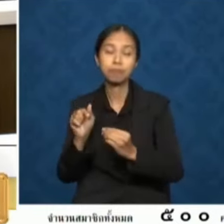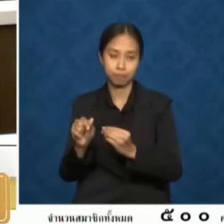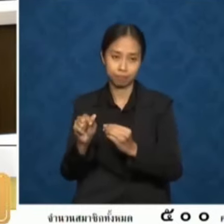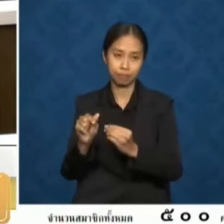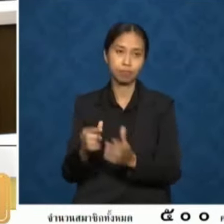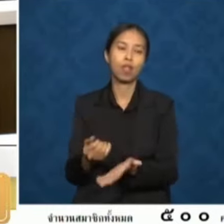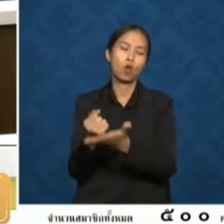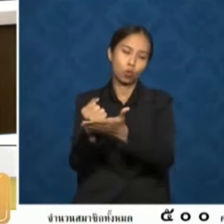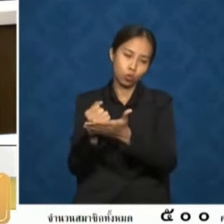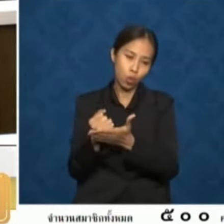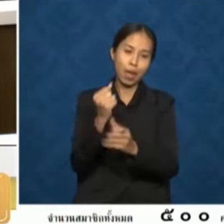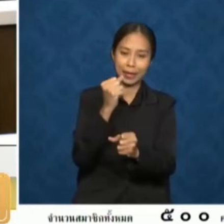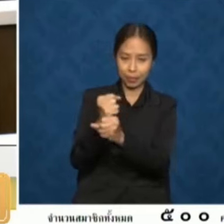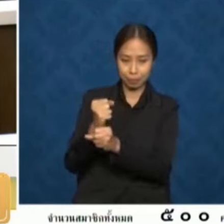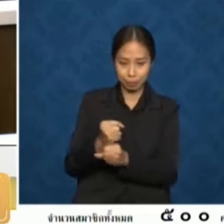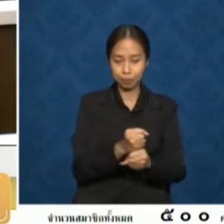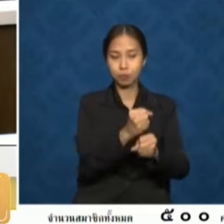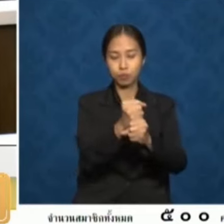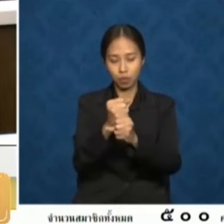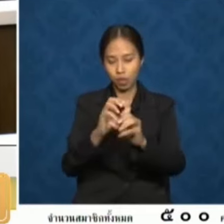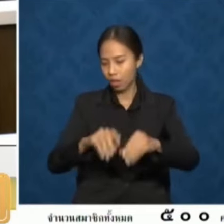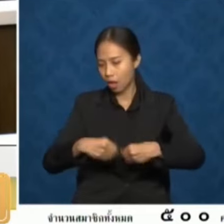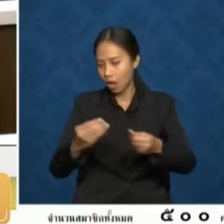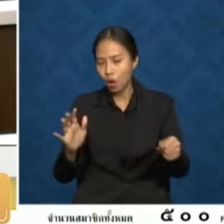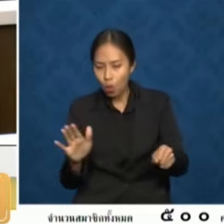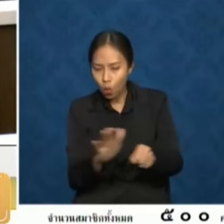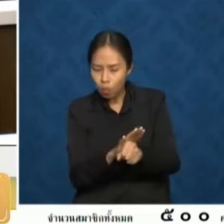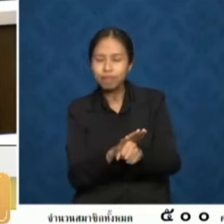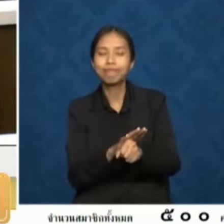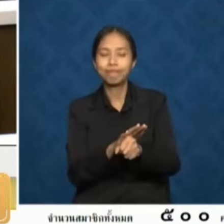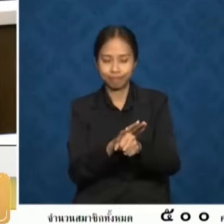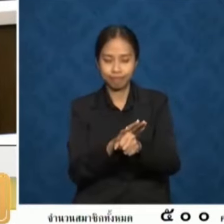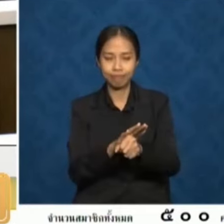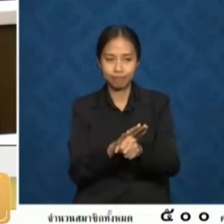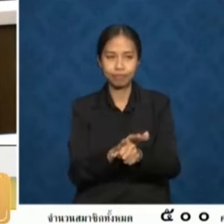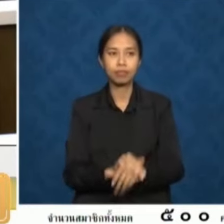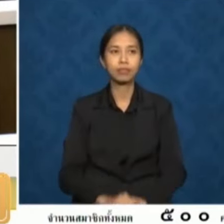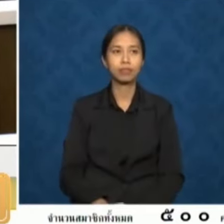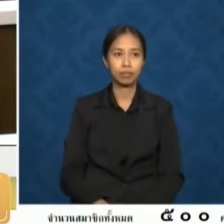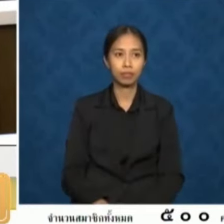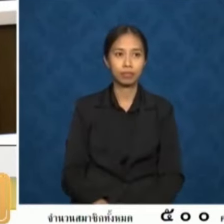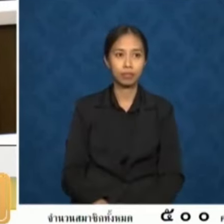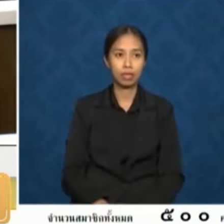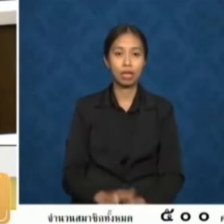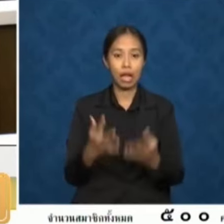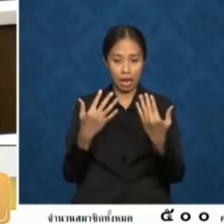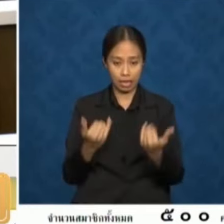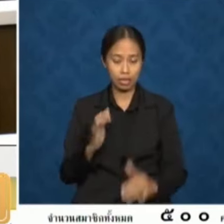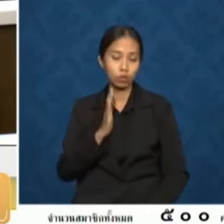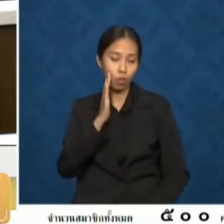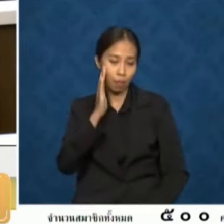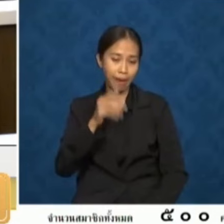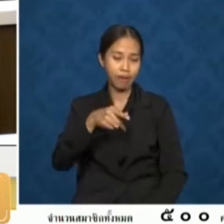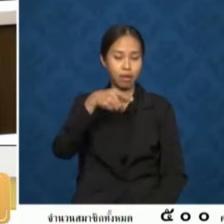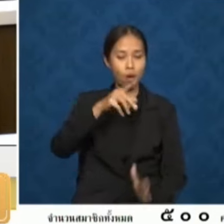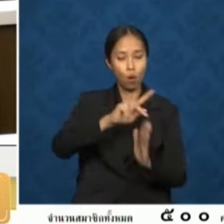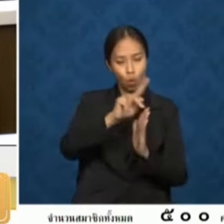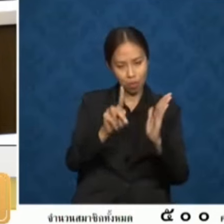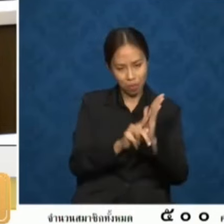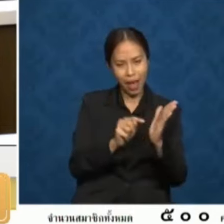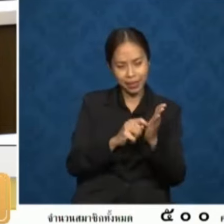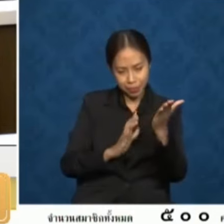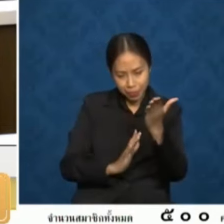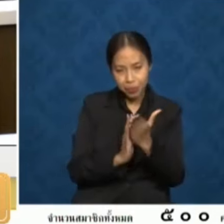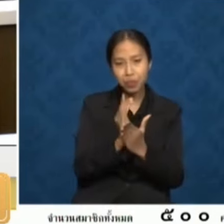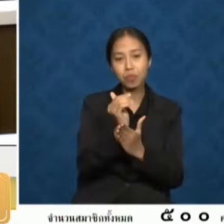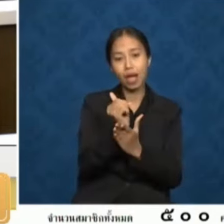ทำให้เกิดความสมบูรณ์ให้ดีที่สุดแล้วก็พรบฉบับนี้ออกมาอย่างน้อยๆท้องถิ่